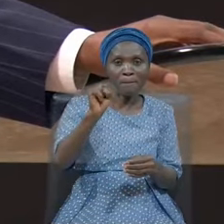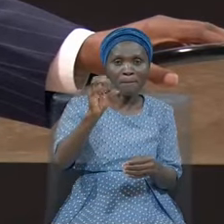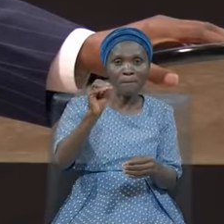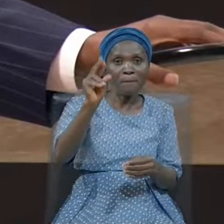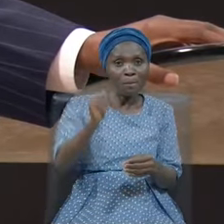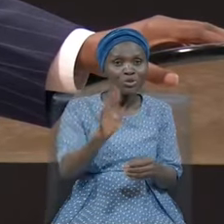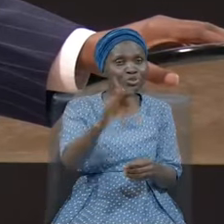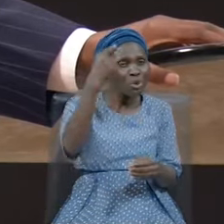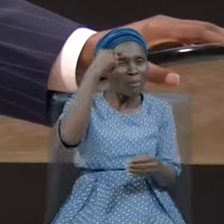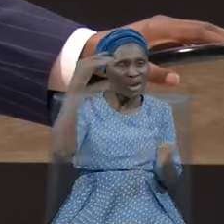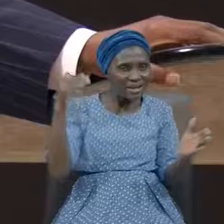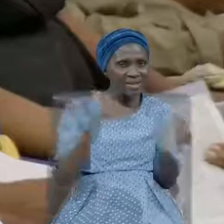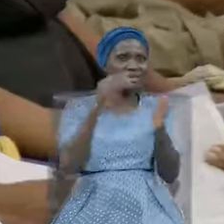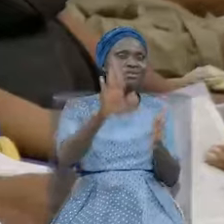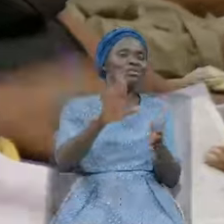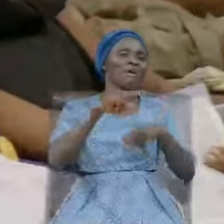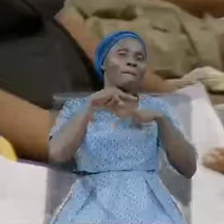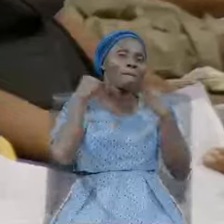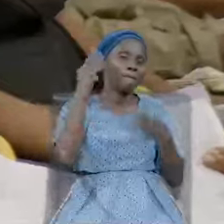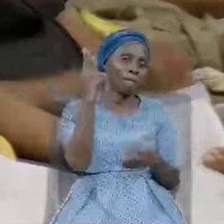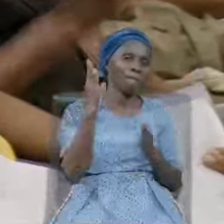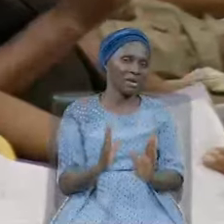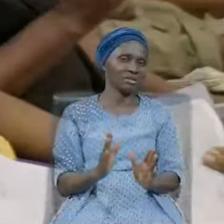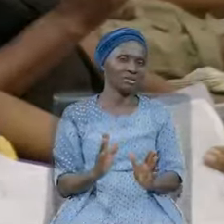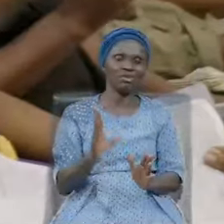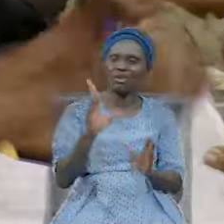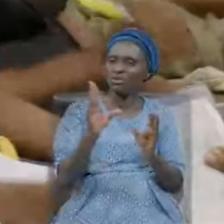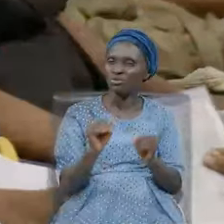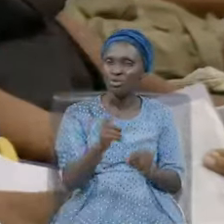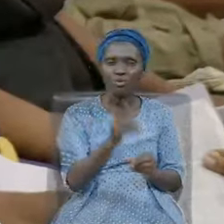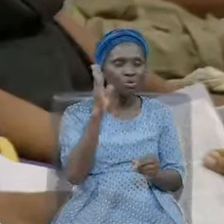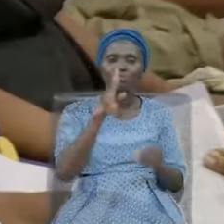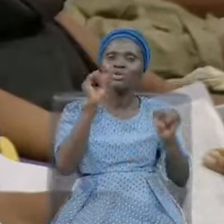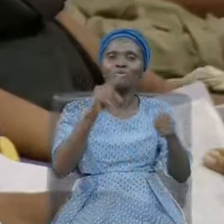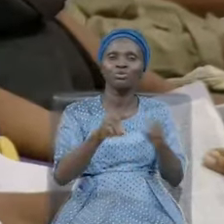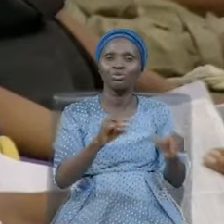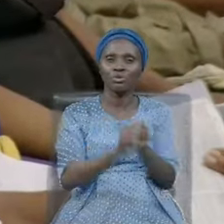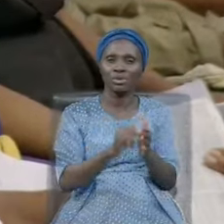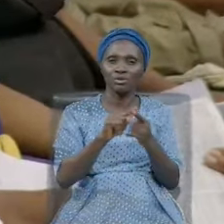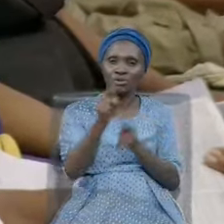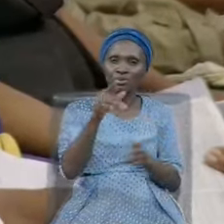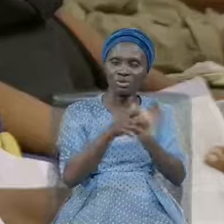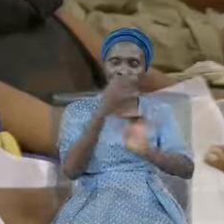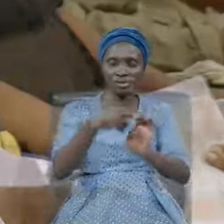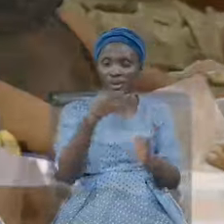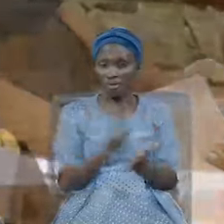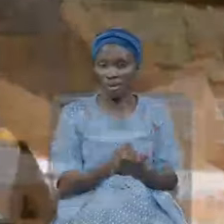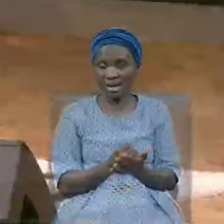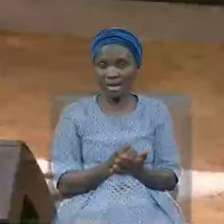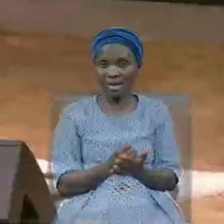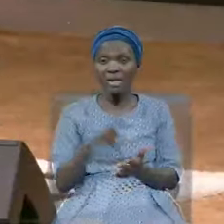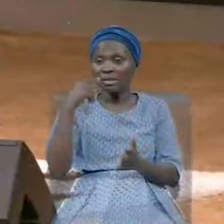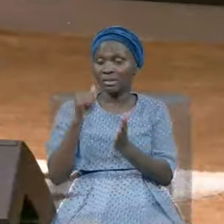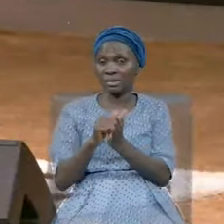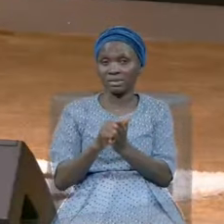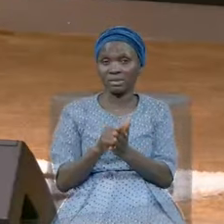pasteur. Il n'y a personne qui puisse le faire pour vous. Il dit, quand il s'est